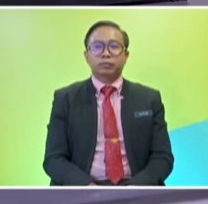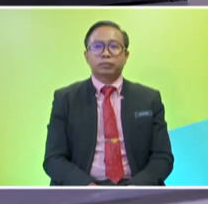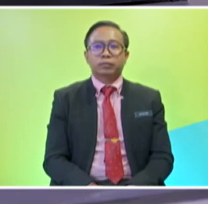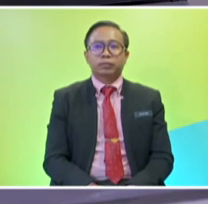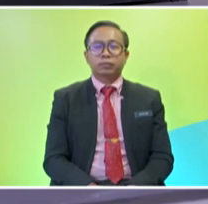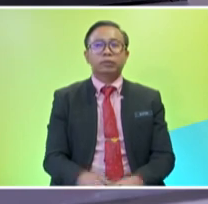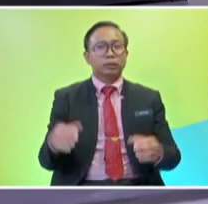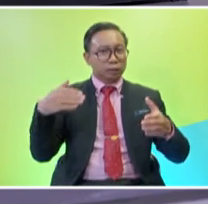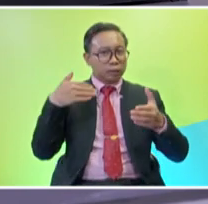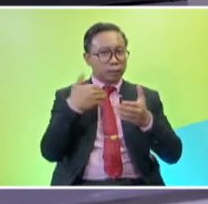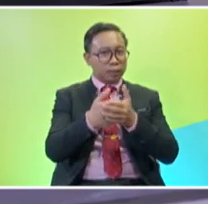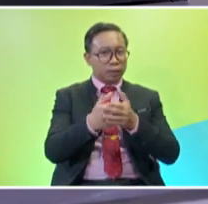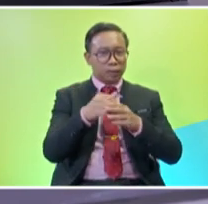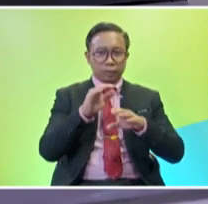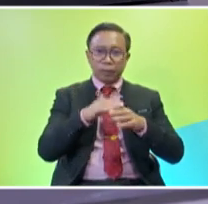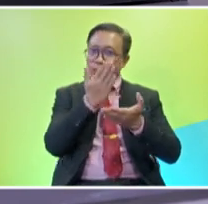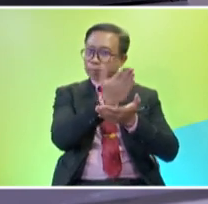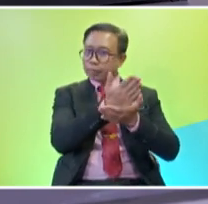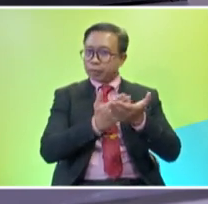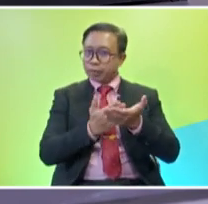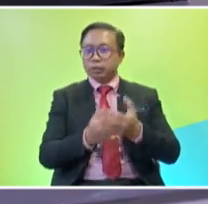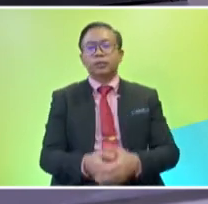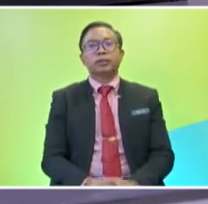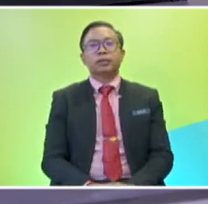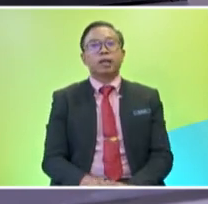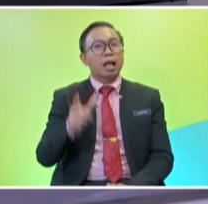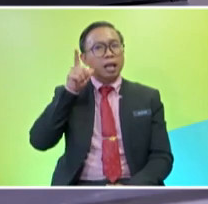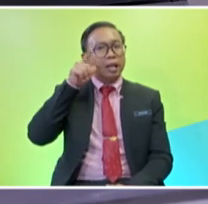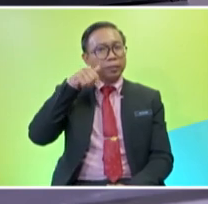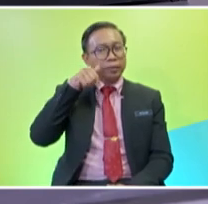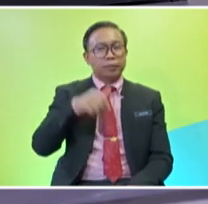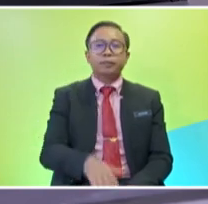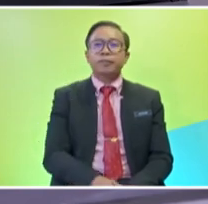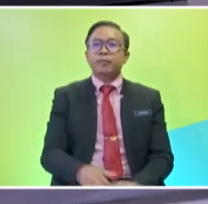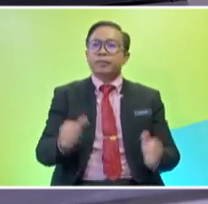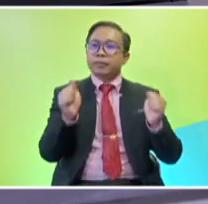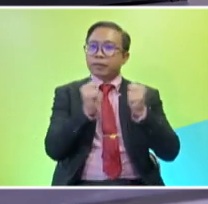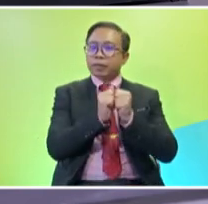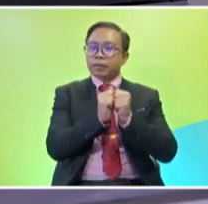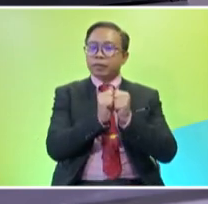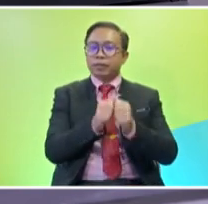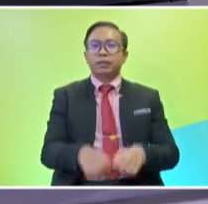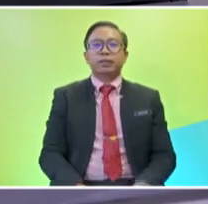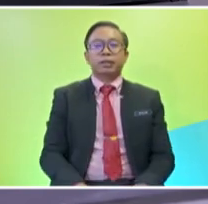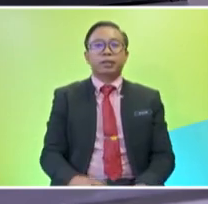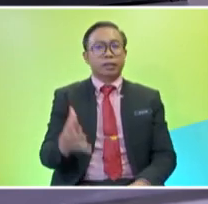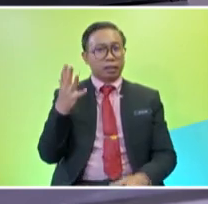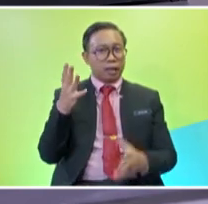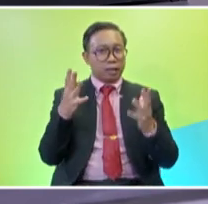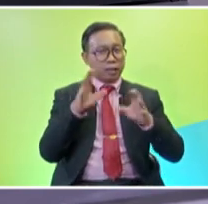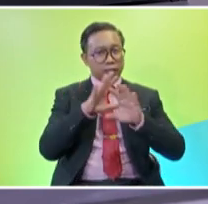sampai pada bagian lemon tapi dengan keadaan tangan tidak